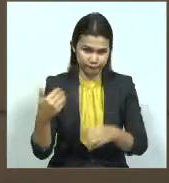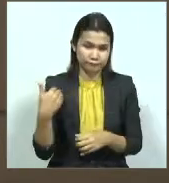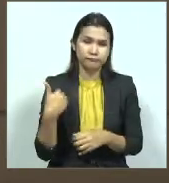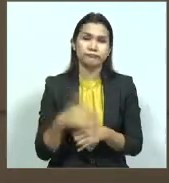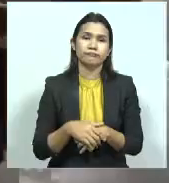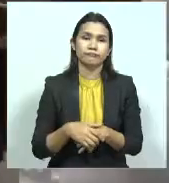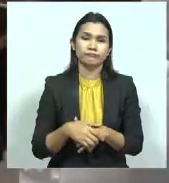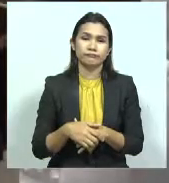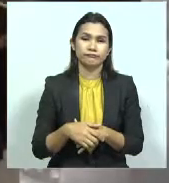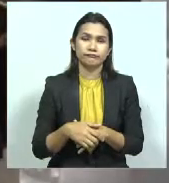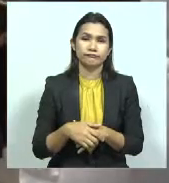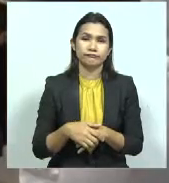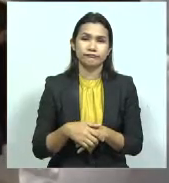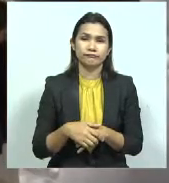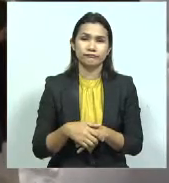คงจะเสียหาย